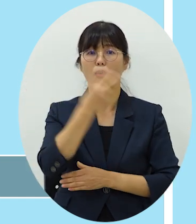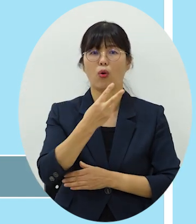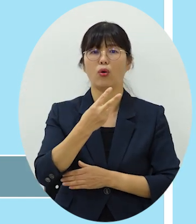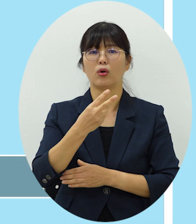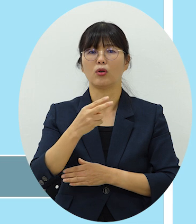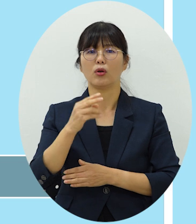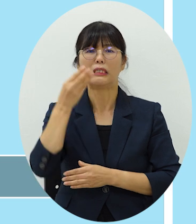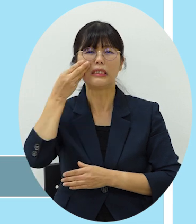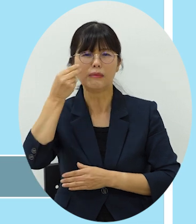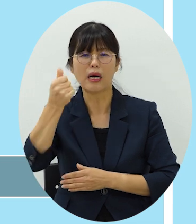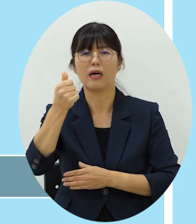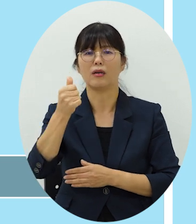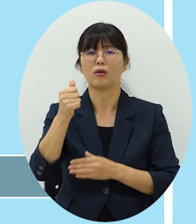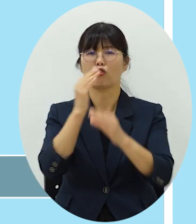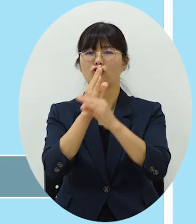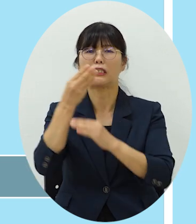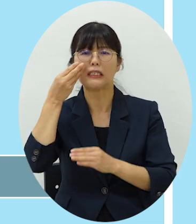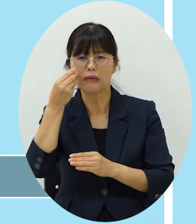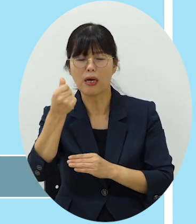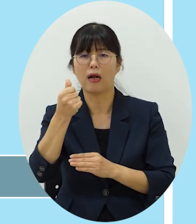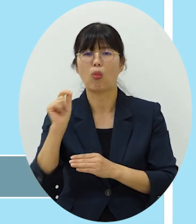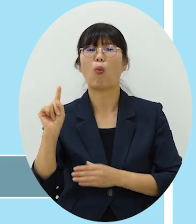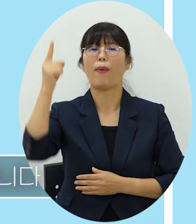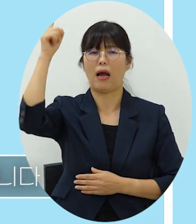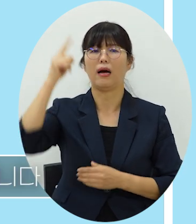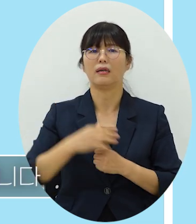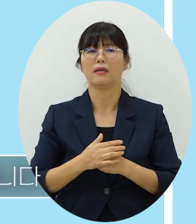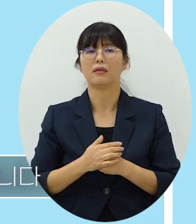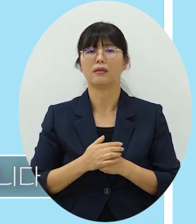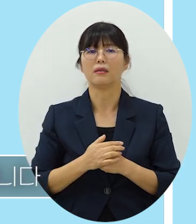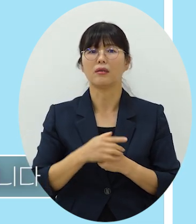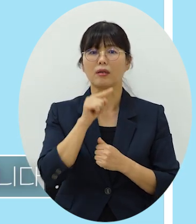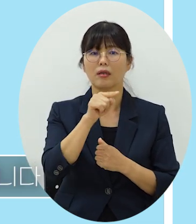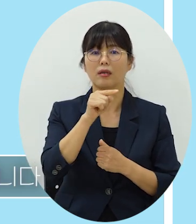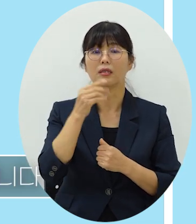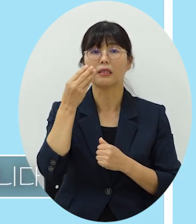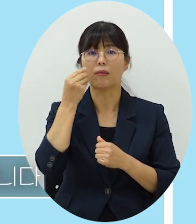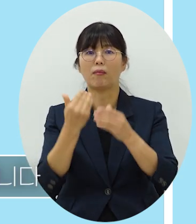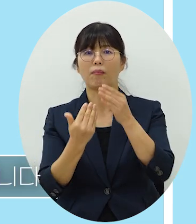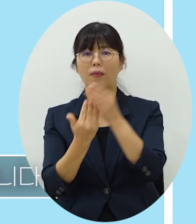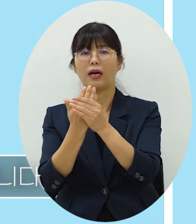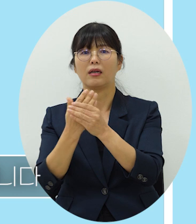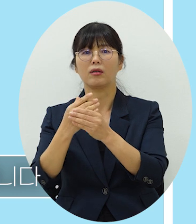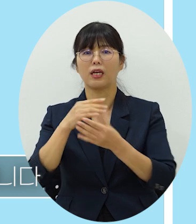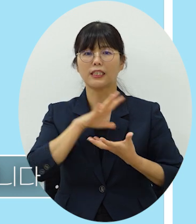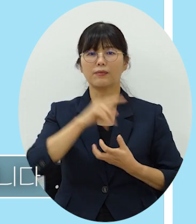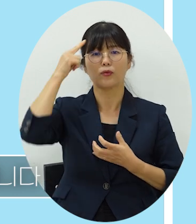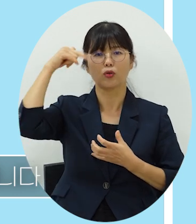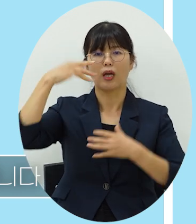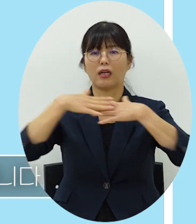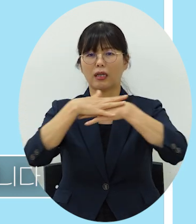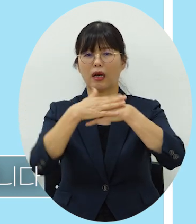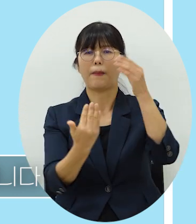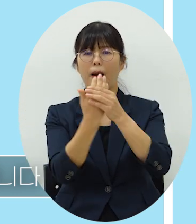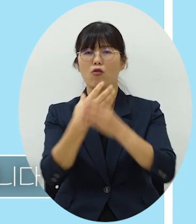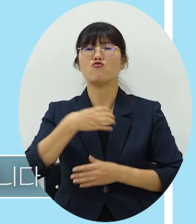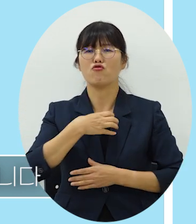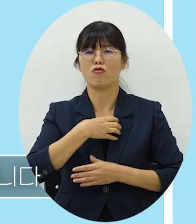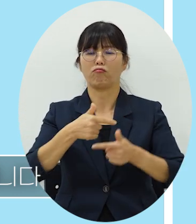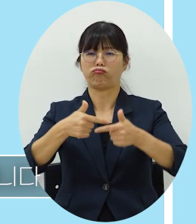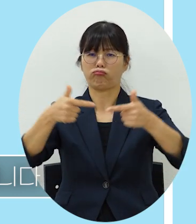혈중 콜레스테롤과 중성지방 농도를 높여 죽상동맥경화증을 유발하여 심뇌혈관 질환의 발생